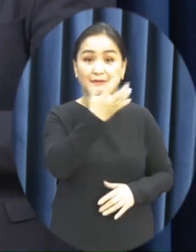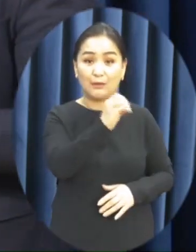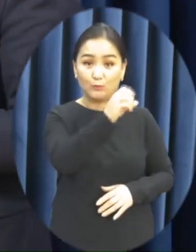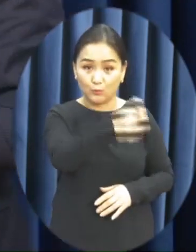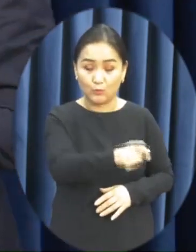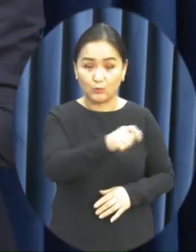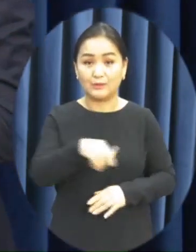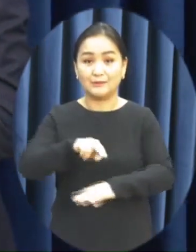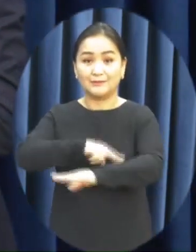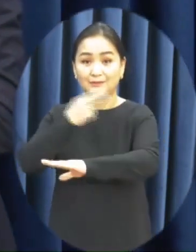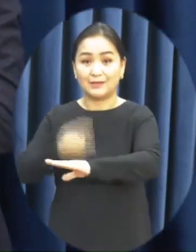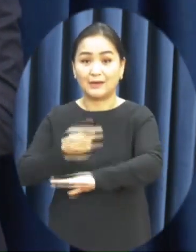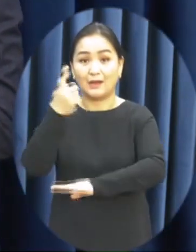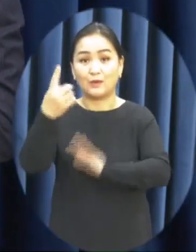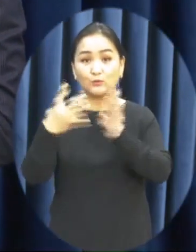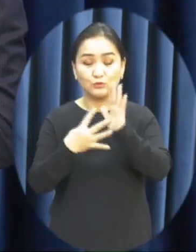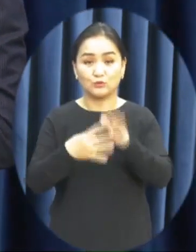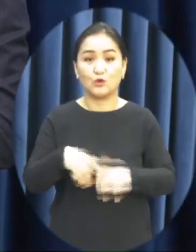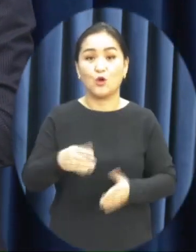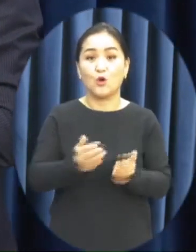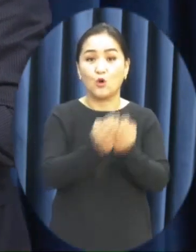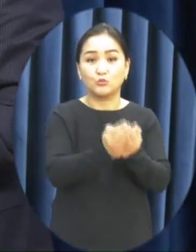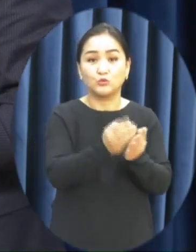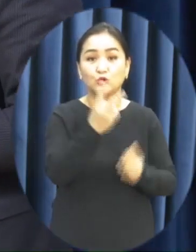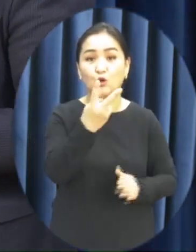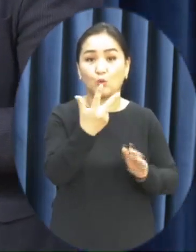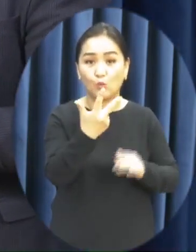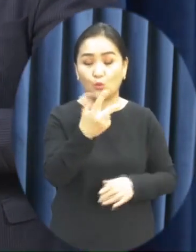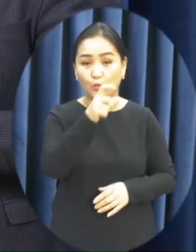གྱེ སྱེ